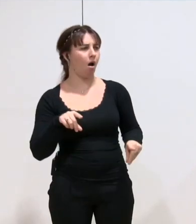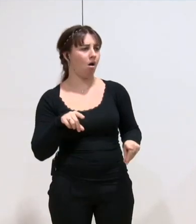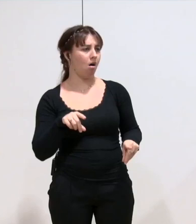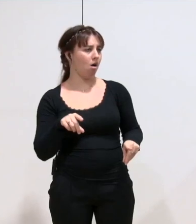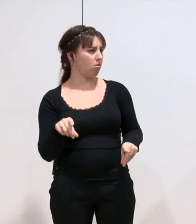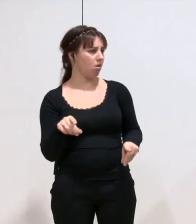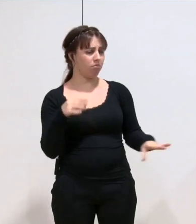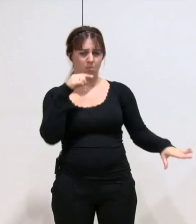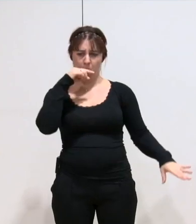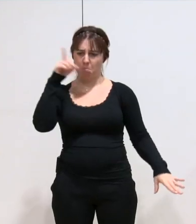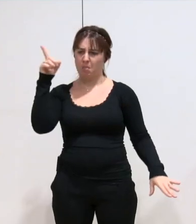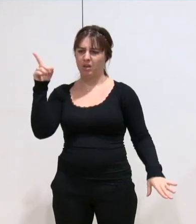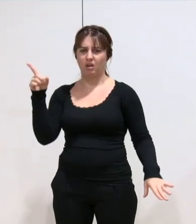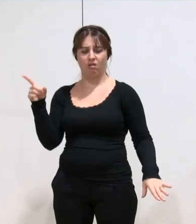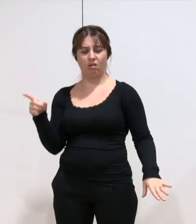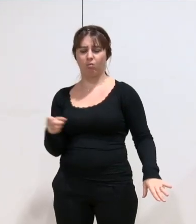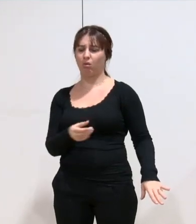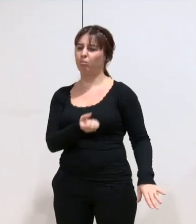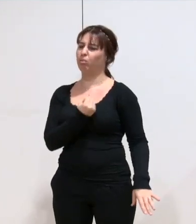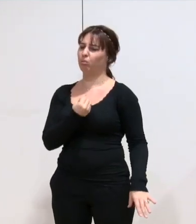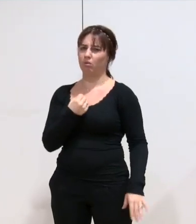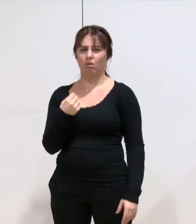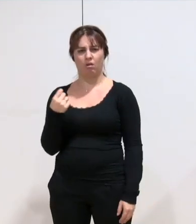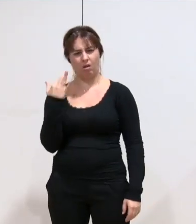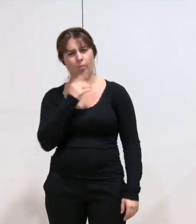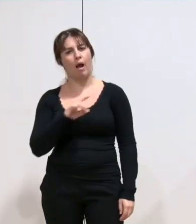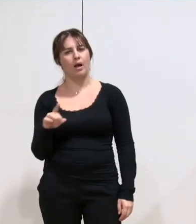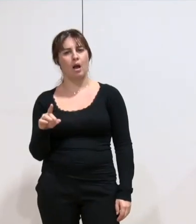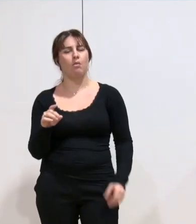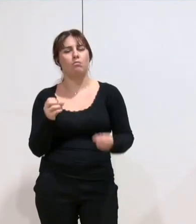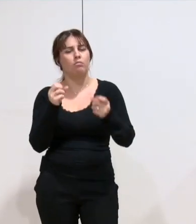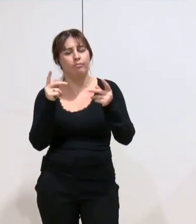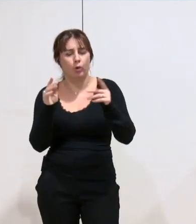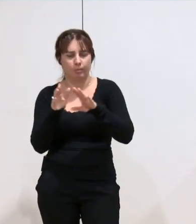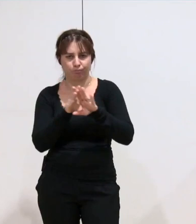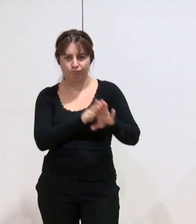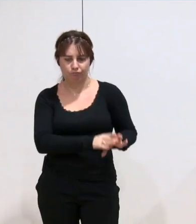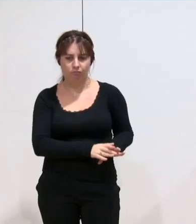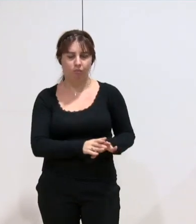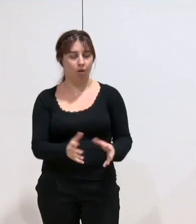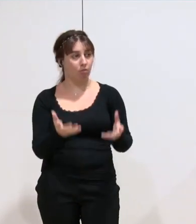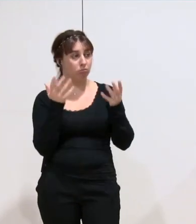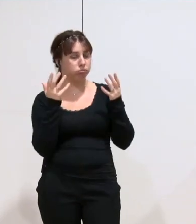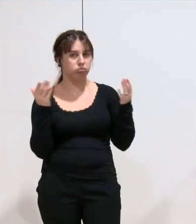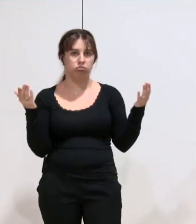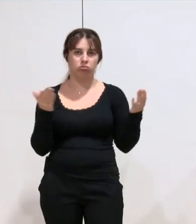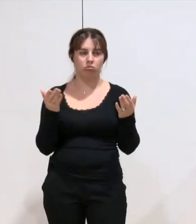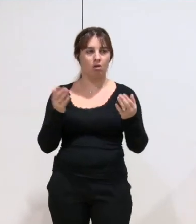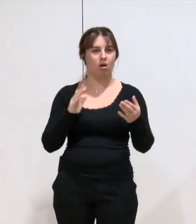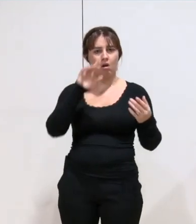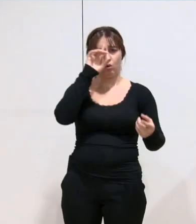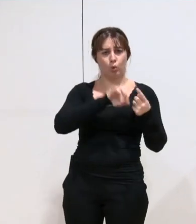mépris assez désagréable. Moi, il y a une chose qui me frappe, parce qu'elle est transversale à tous les